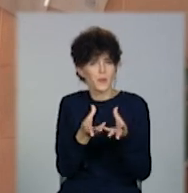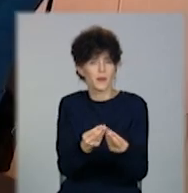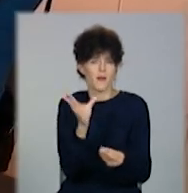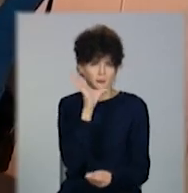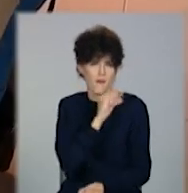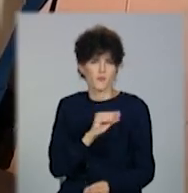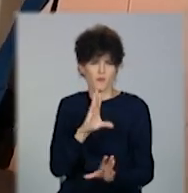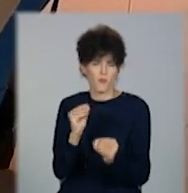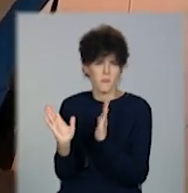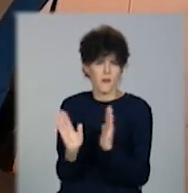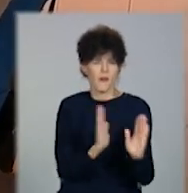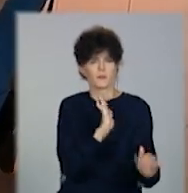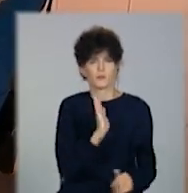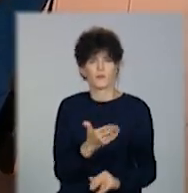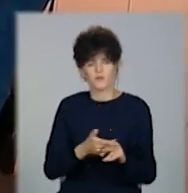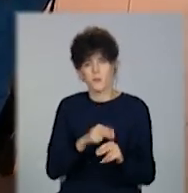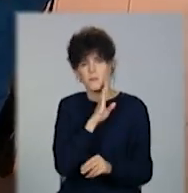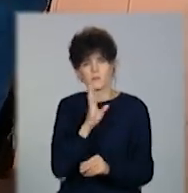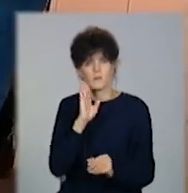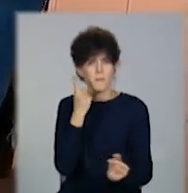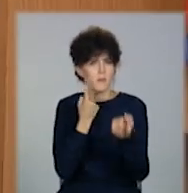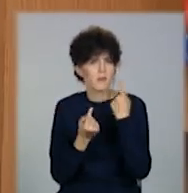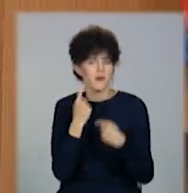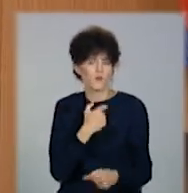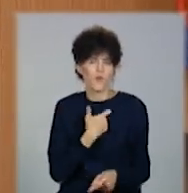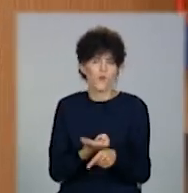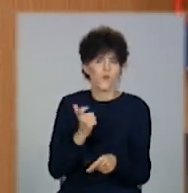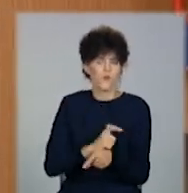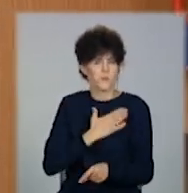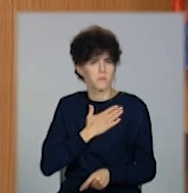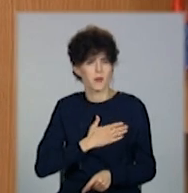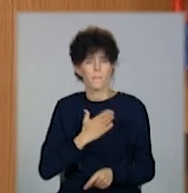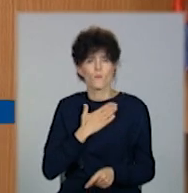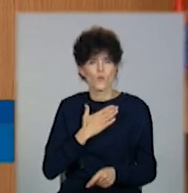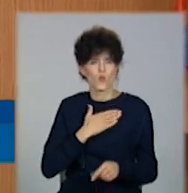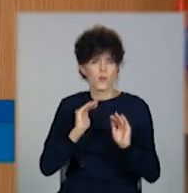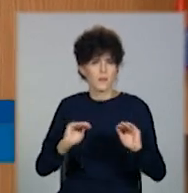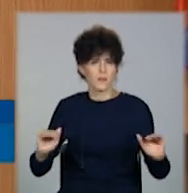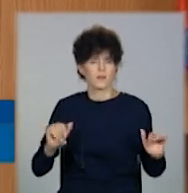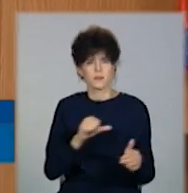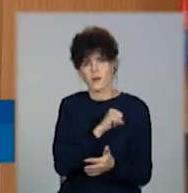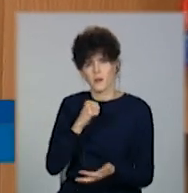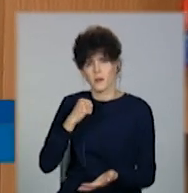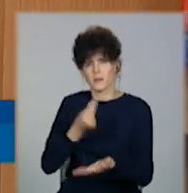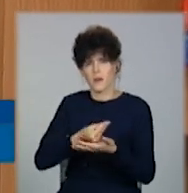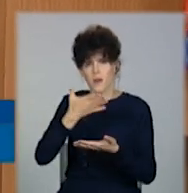пройшло успішно, і Олена не стримує сліз. Мої діти – це краще, що в мене є в моїй житті.